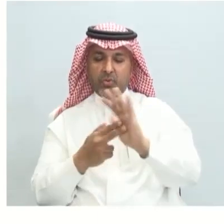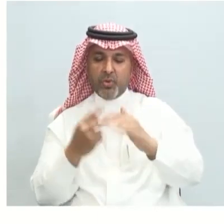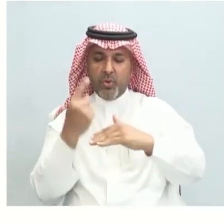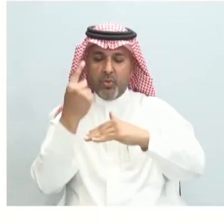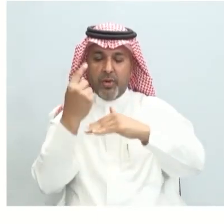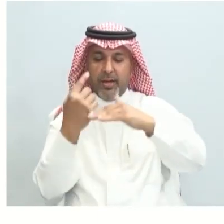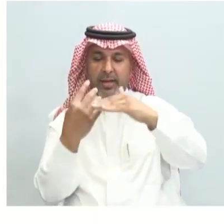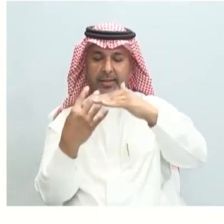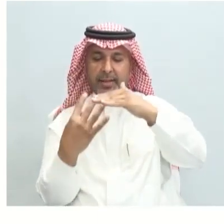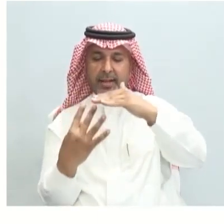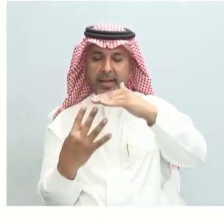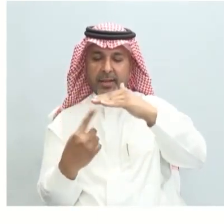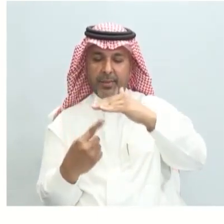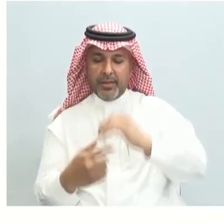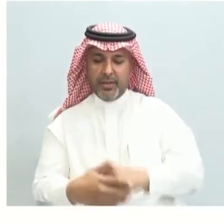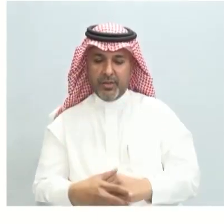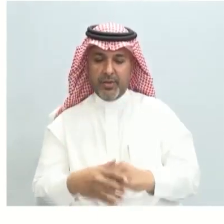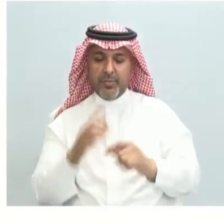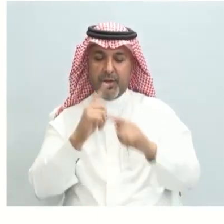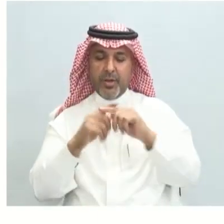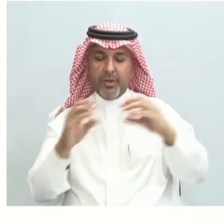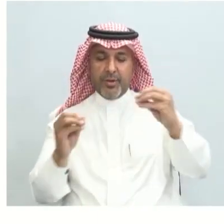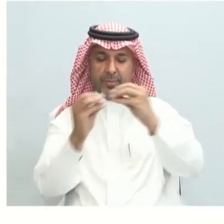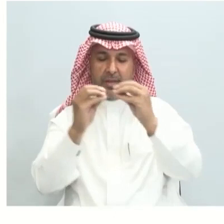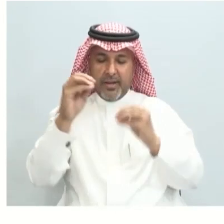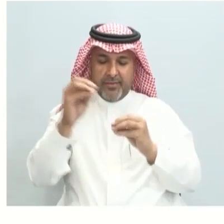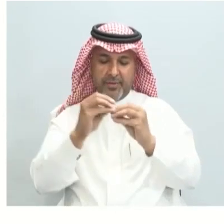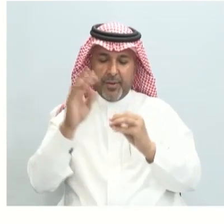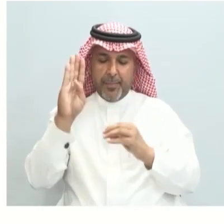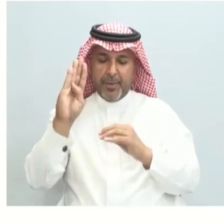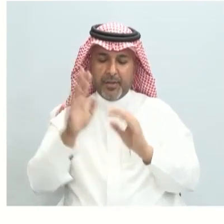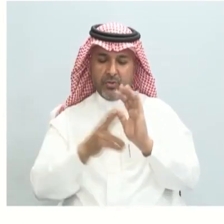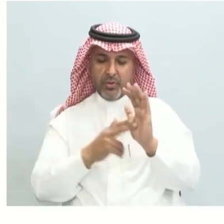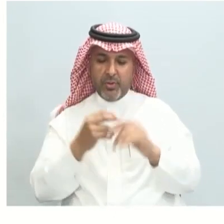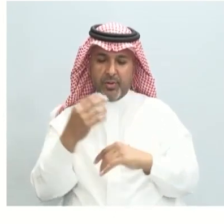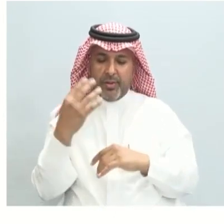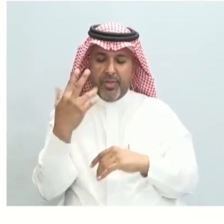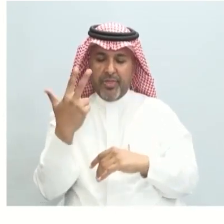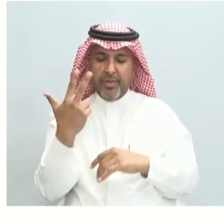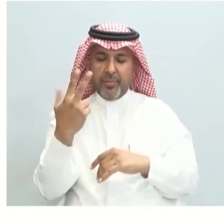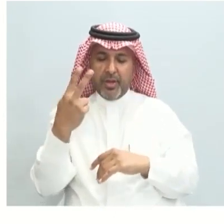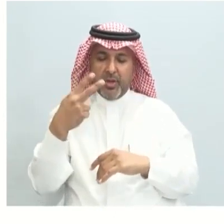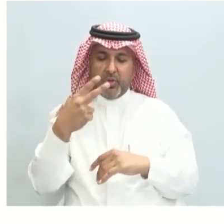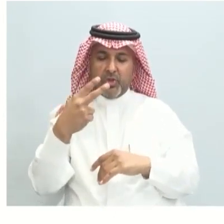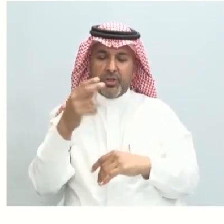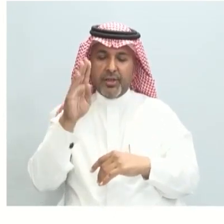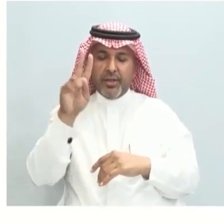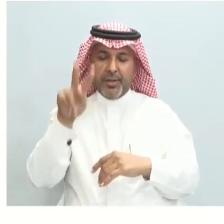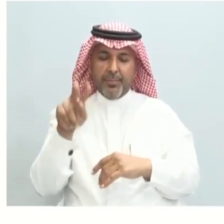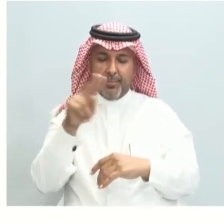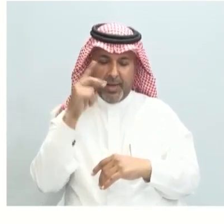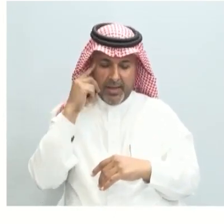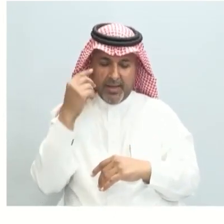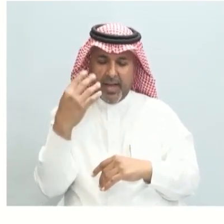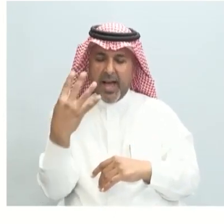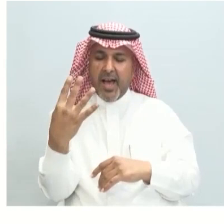1 على 14 أضرب الطرفين في الوسطين حتلقى أن البي تساوي كم؟ تساوي 28 باي